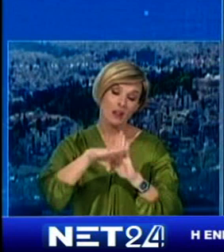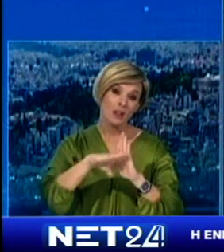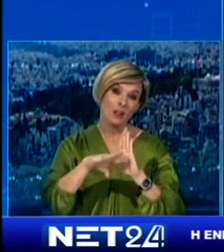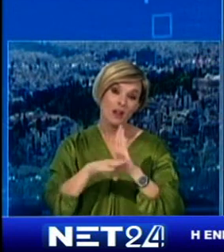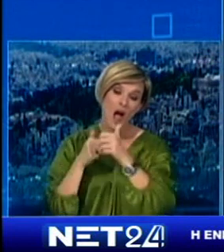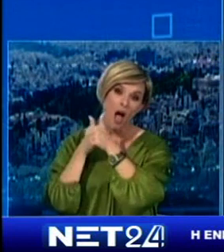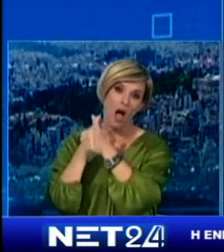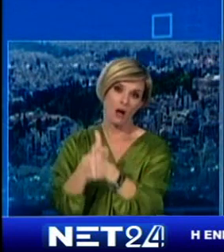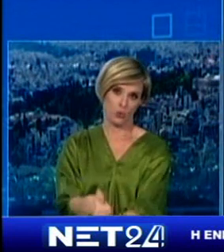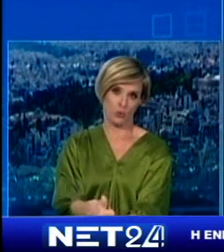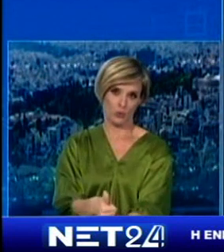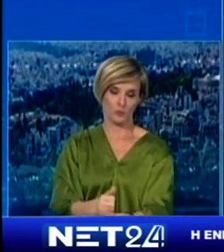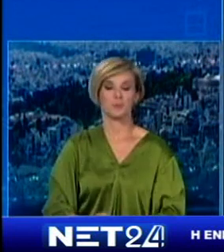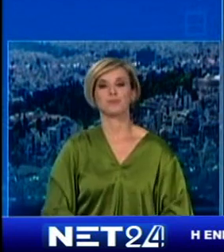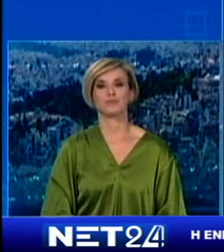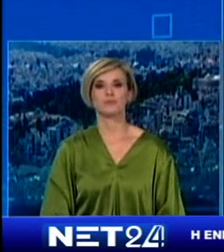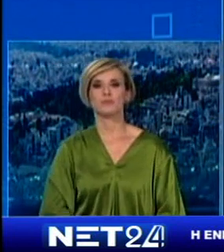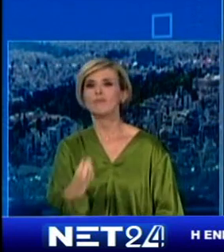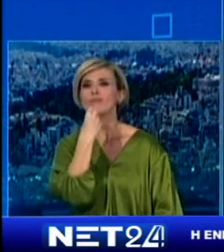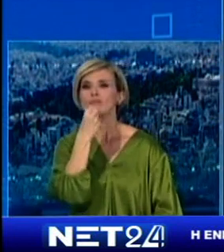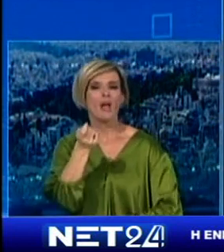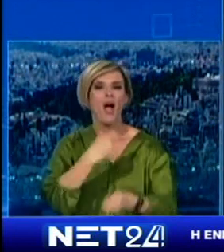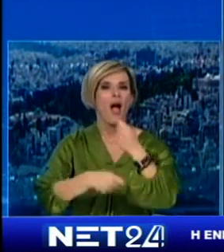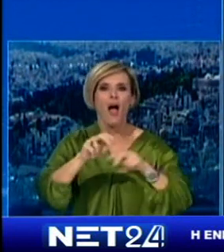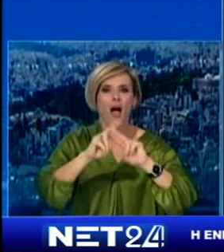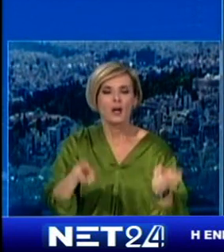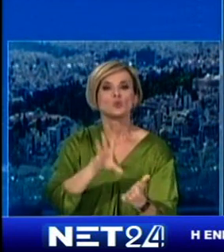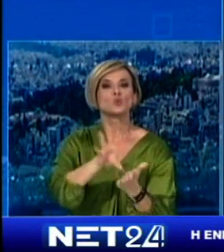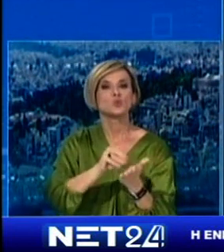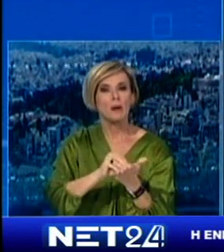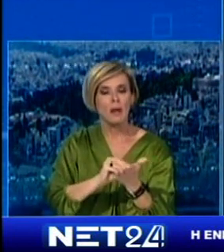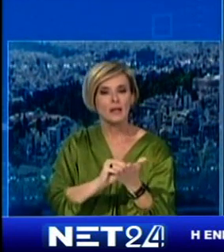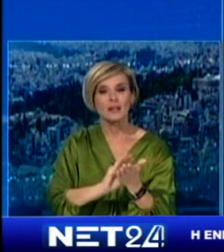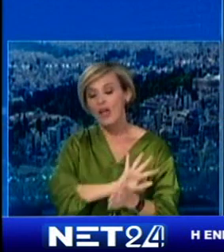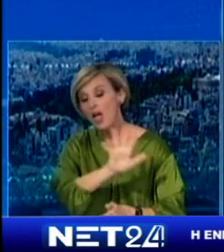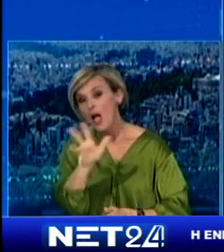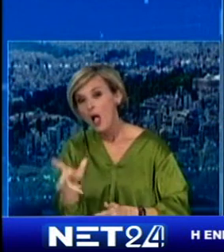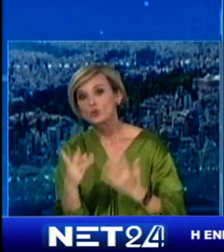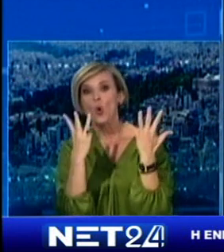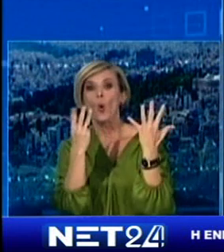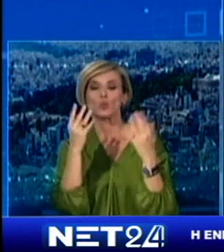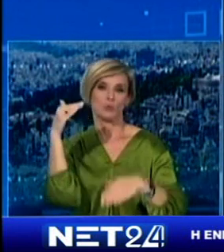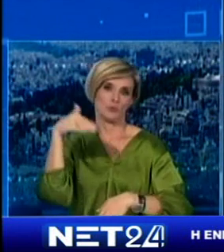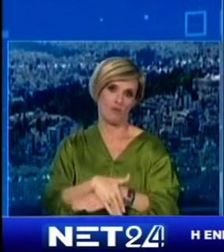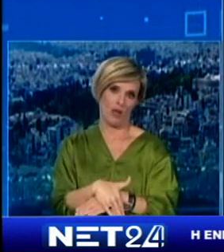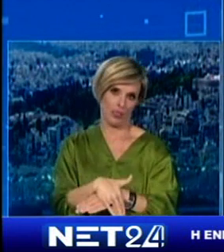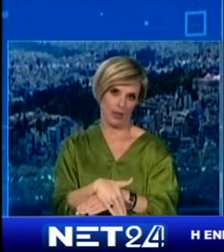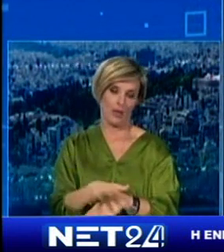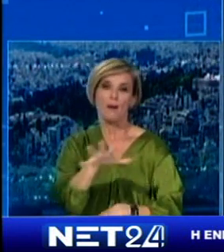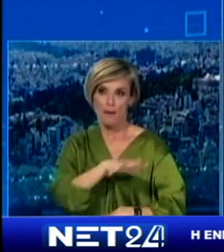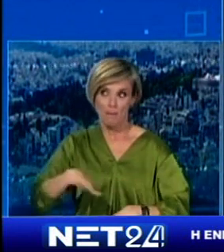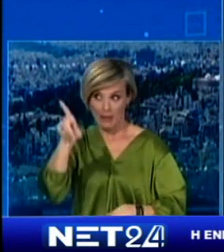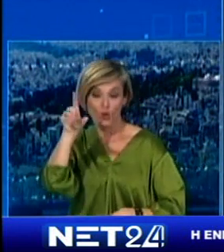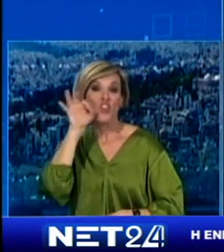League. Επίσης, τα καταστήματα τροφίμων είναι ανοιχτά μέχρι τις 8.30 το βράδυ, ενώ ισχύουν και τα υπόλοιπα μέτρα που προβλέπονται για το επίπεδο